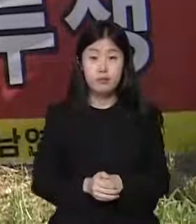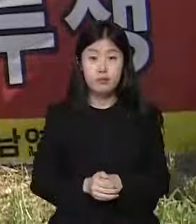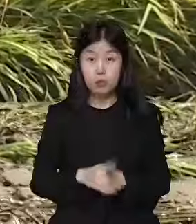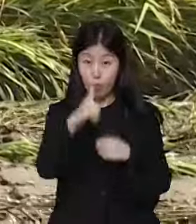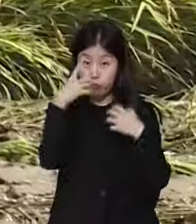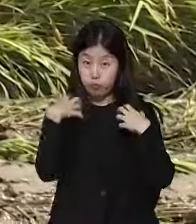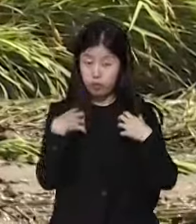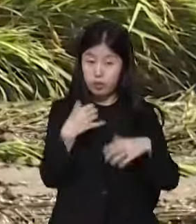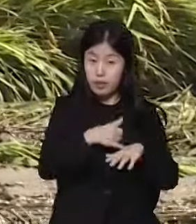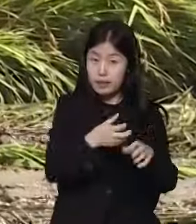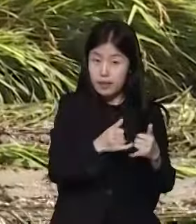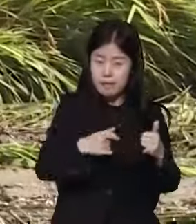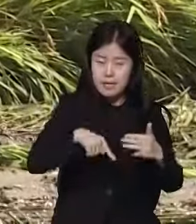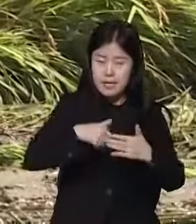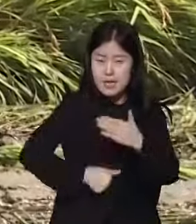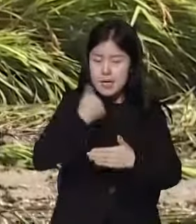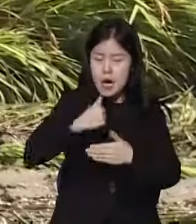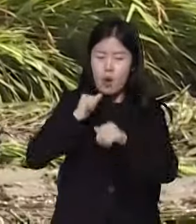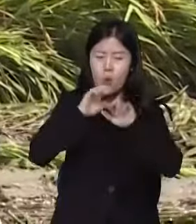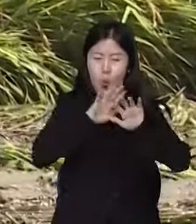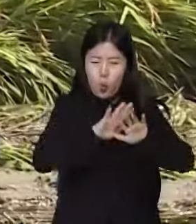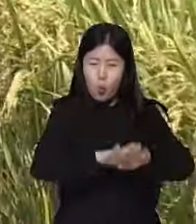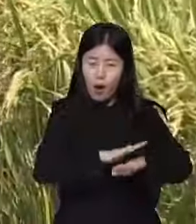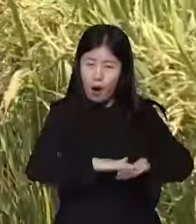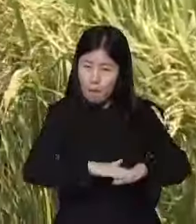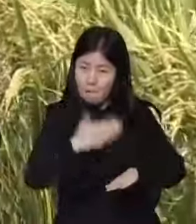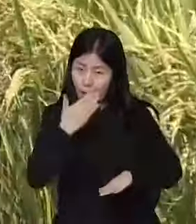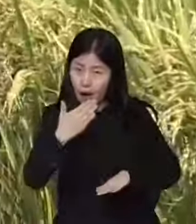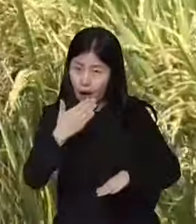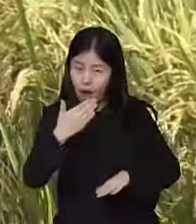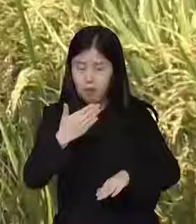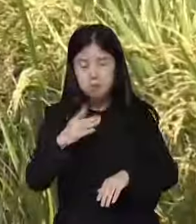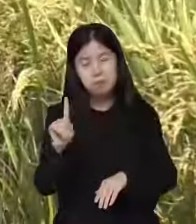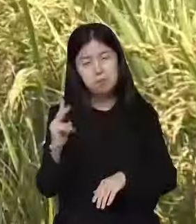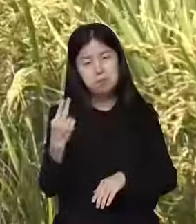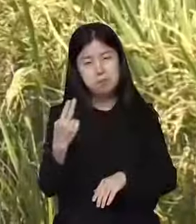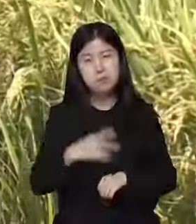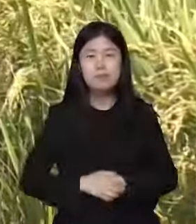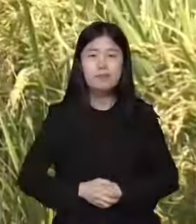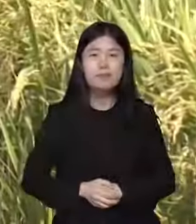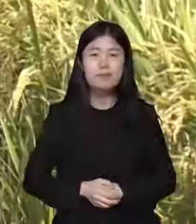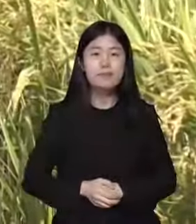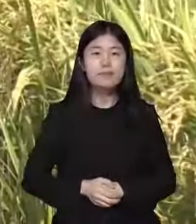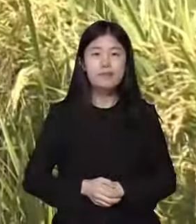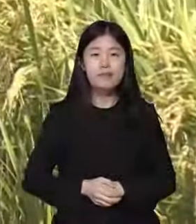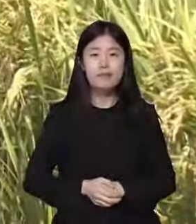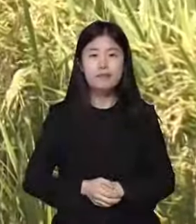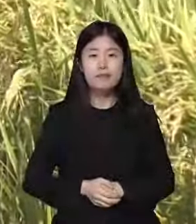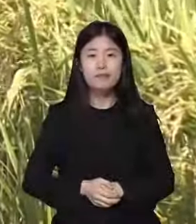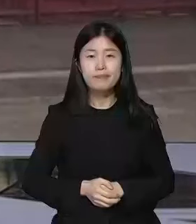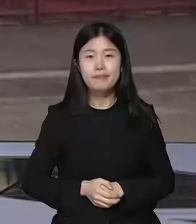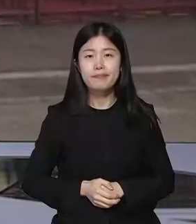농심을 가라앉힐 대책을 내놓을 수 있을지 주목됩니다. KBC 고익수입니다.